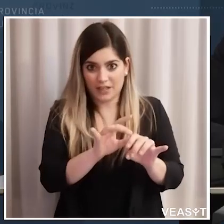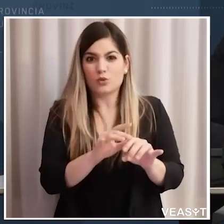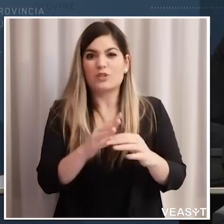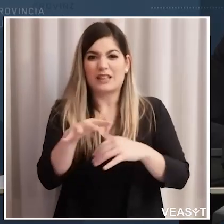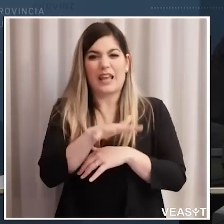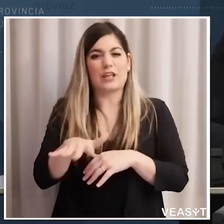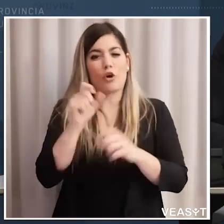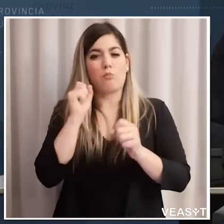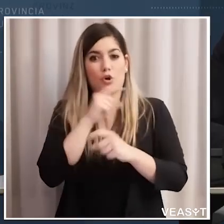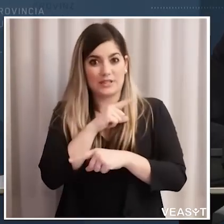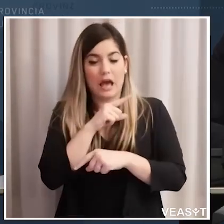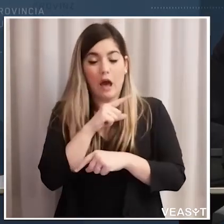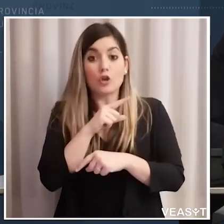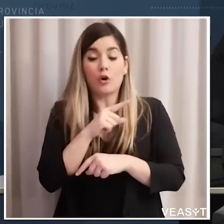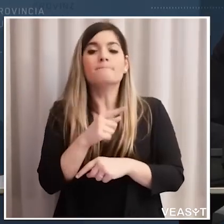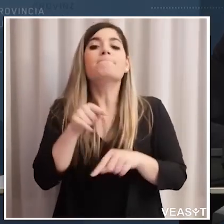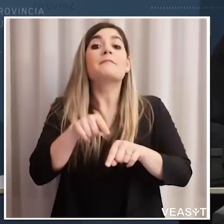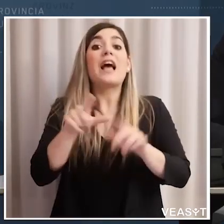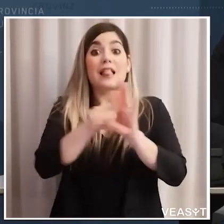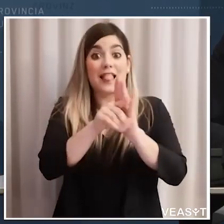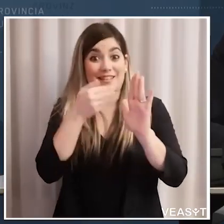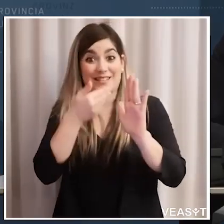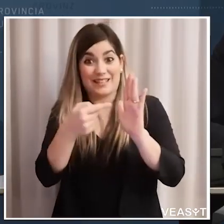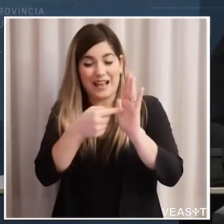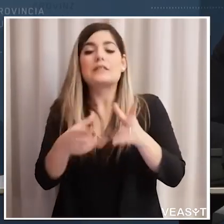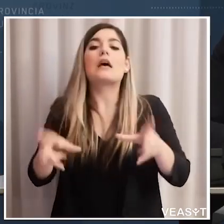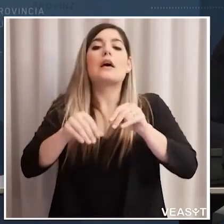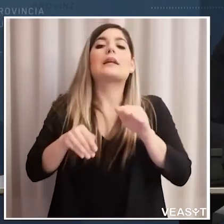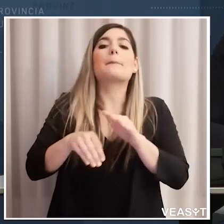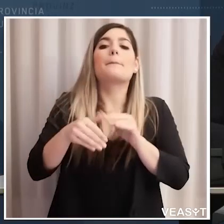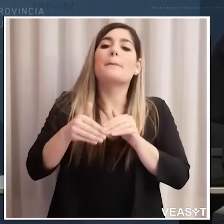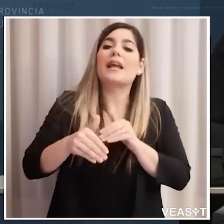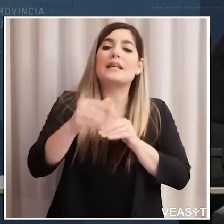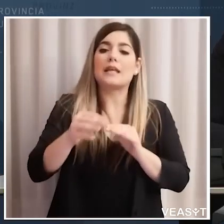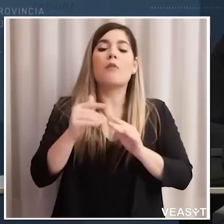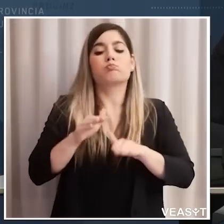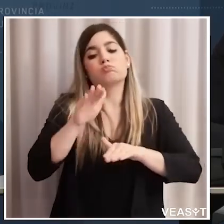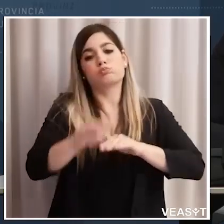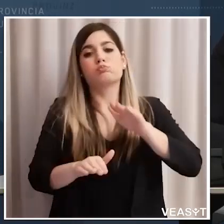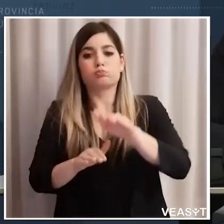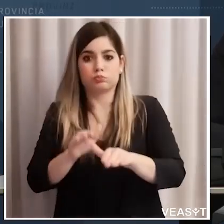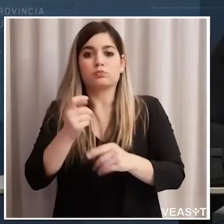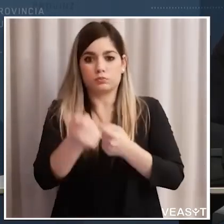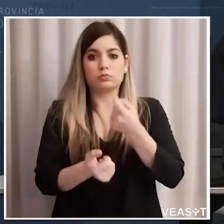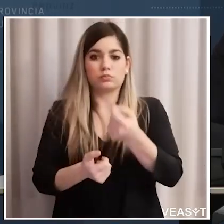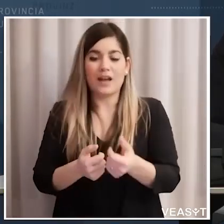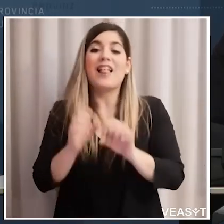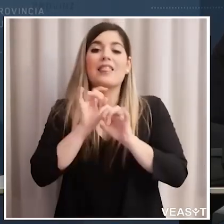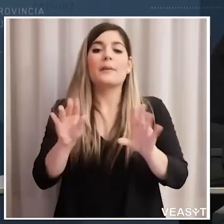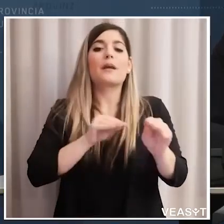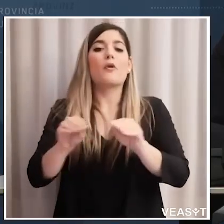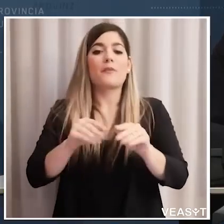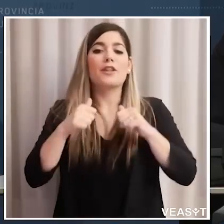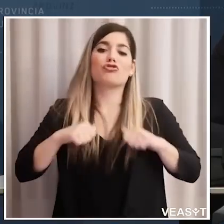della provincia di Bolzano, con la presente legge si disciplina la ripresa graduale delle libertà di movimento delle cittadine e